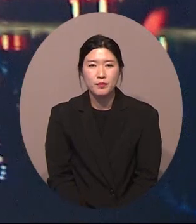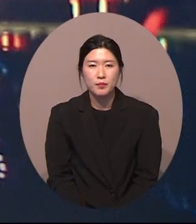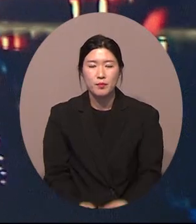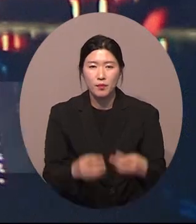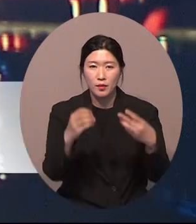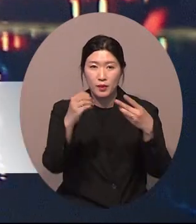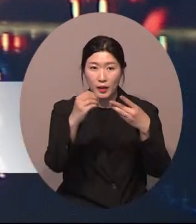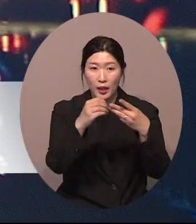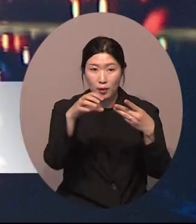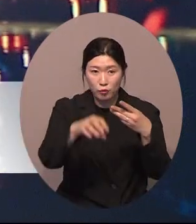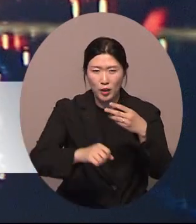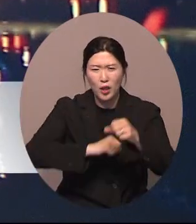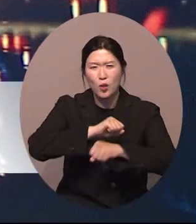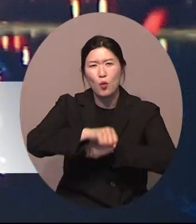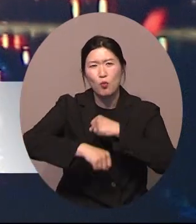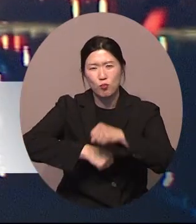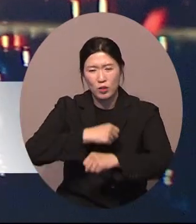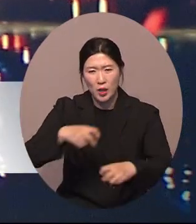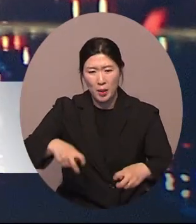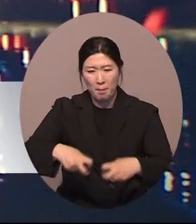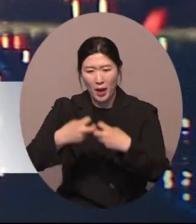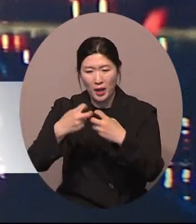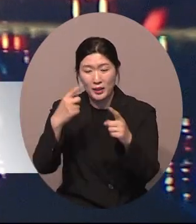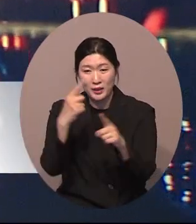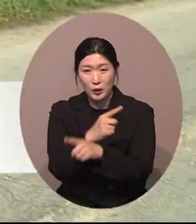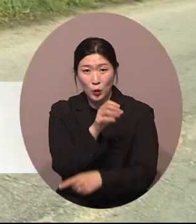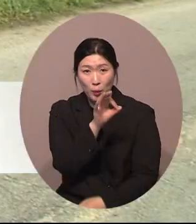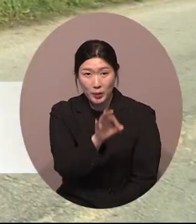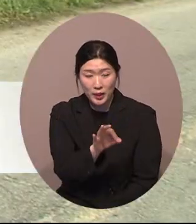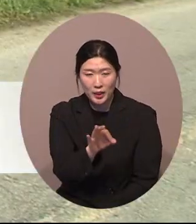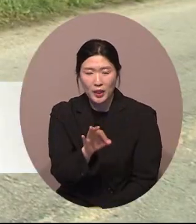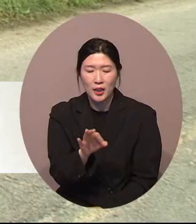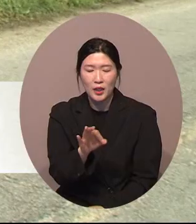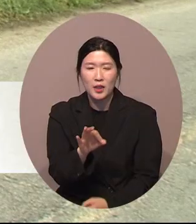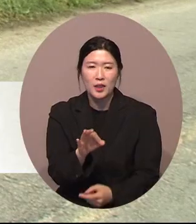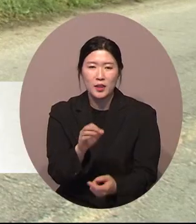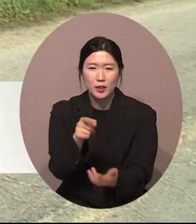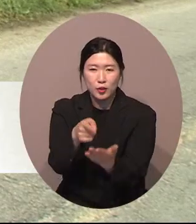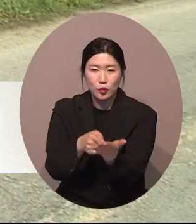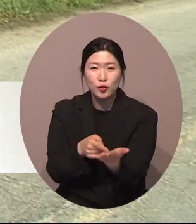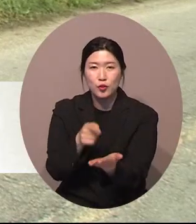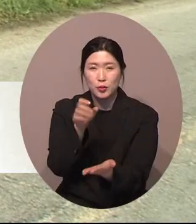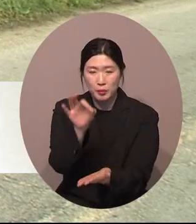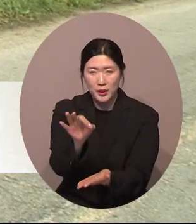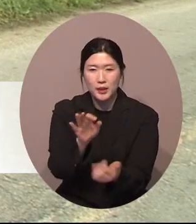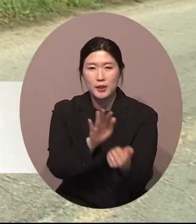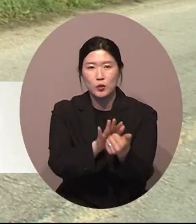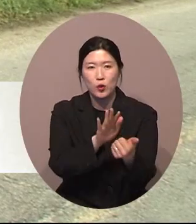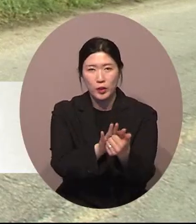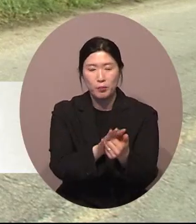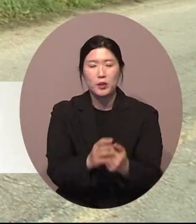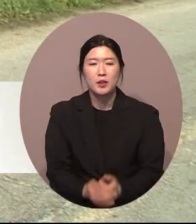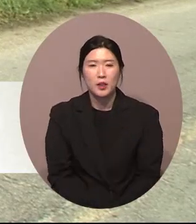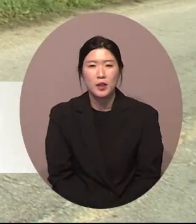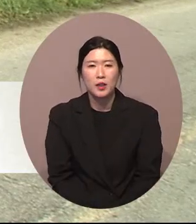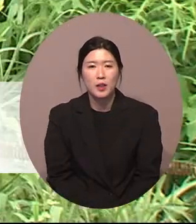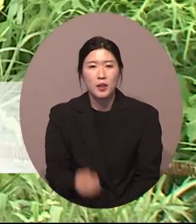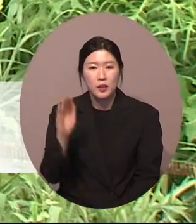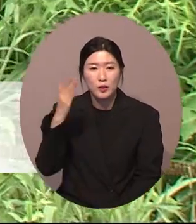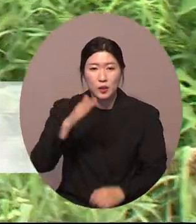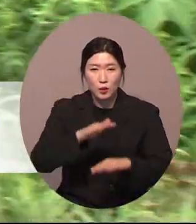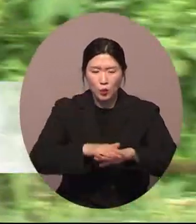태안군이 야생동물로 인한 사고 치료비와 화상 피해에 대한 수술비를 각각 지원합니다 군은 최근